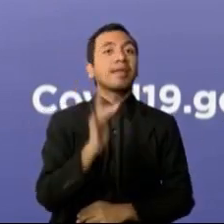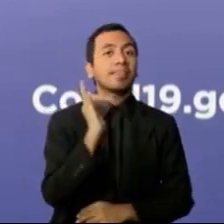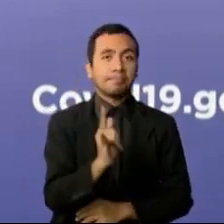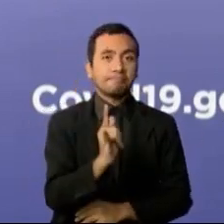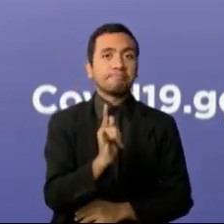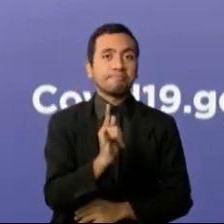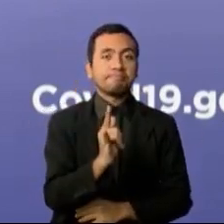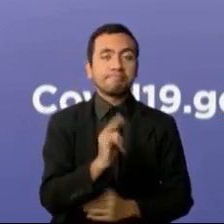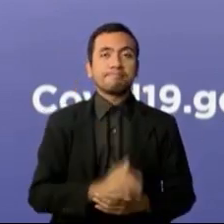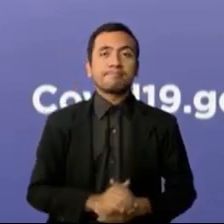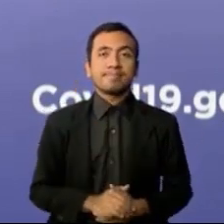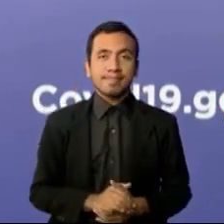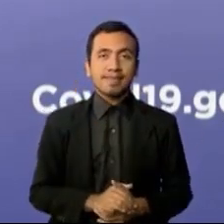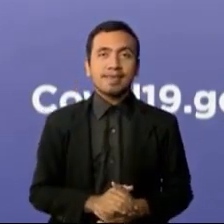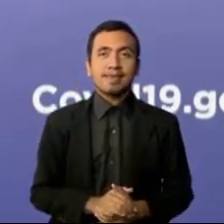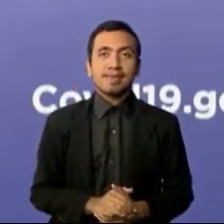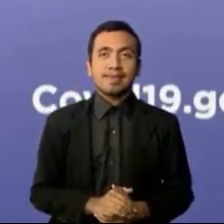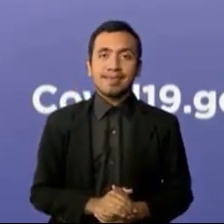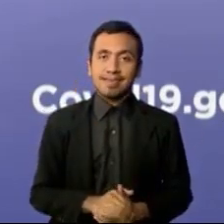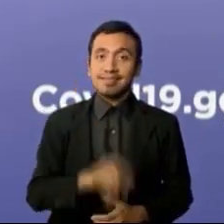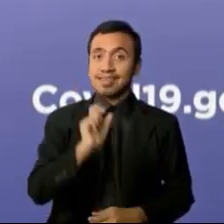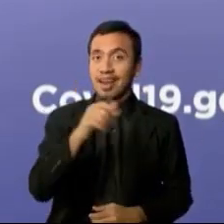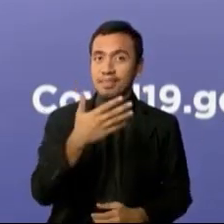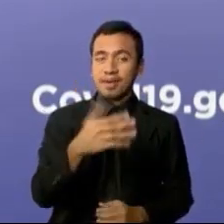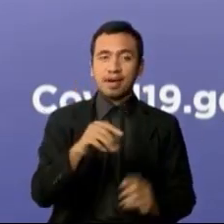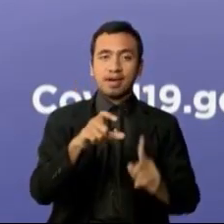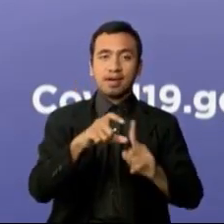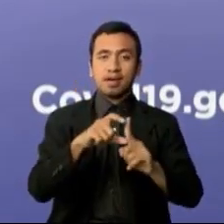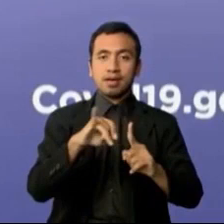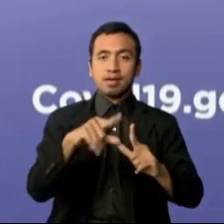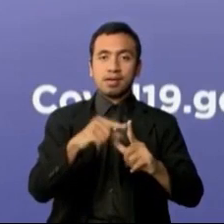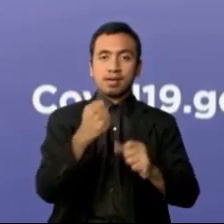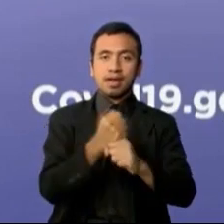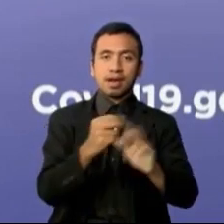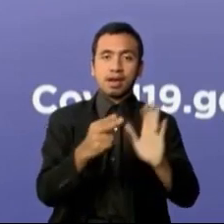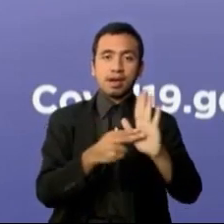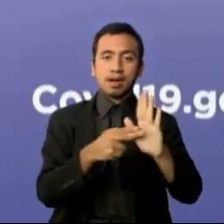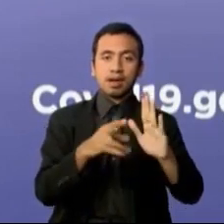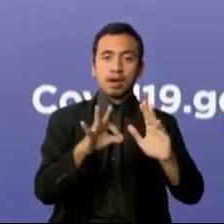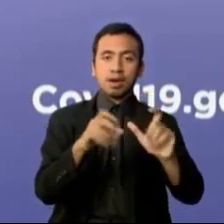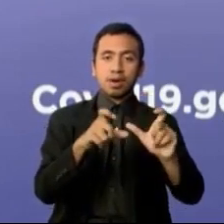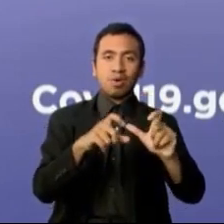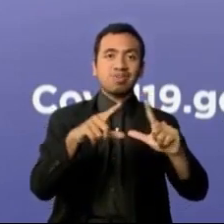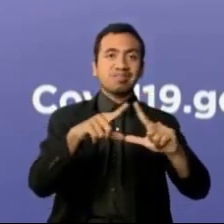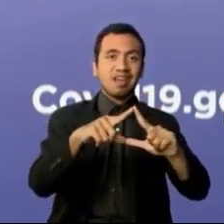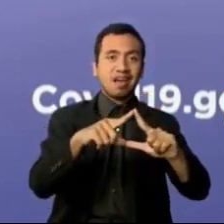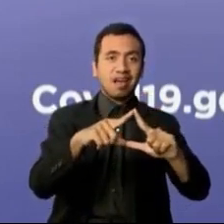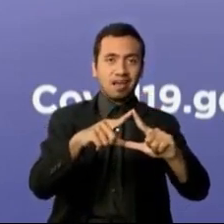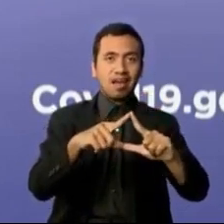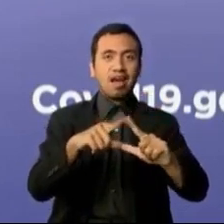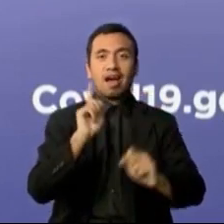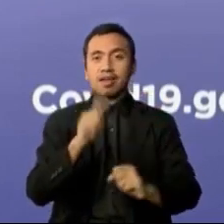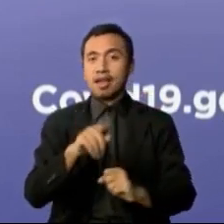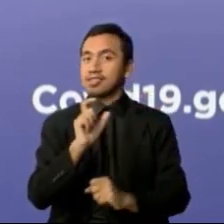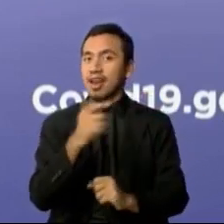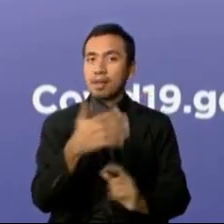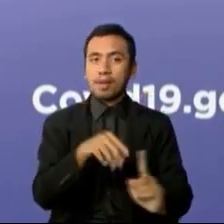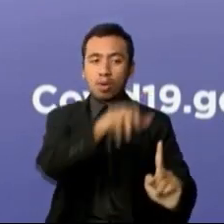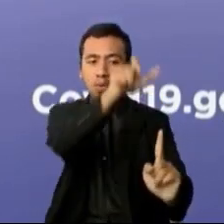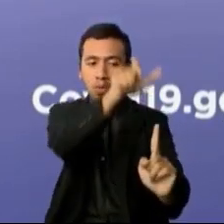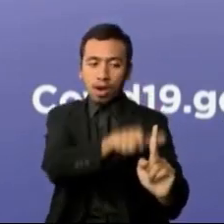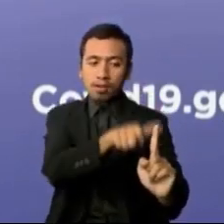dengan menggunakan basis penegakan diagnosa pemeriksaan antigen dengan real-time PCR